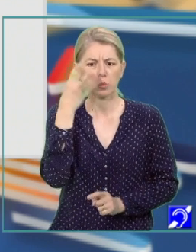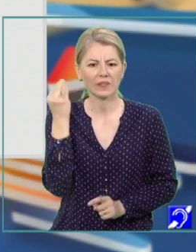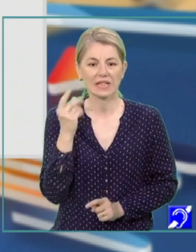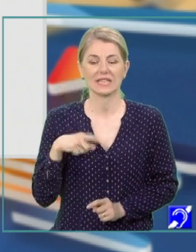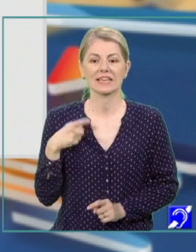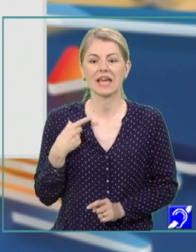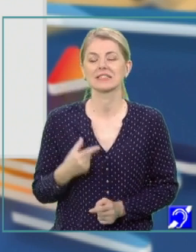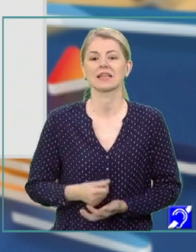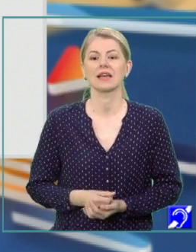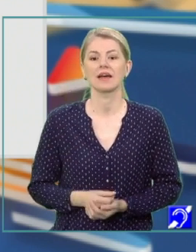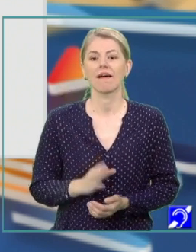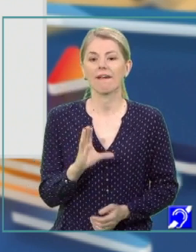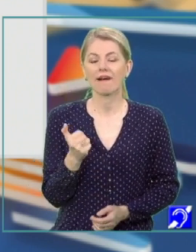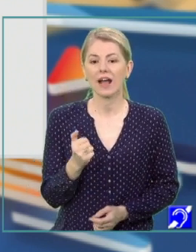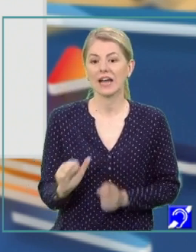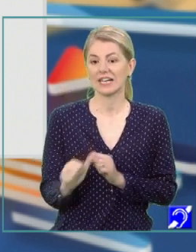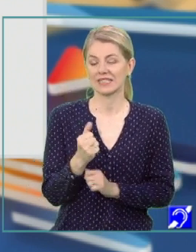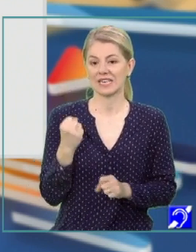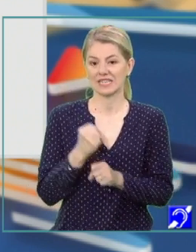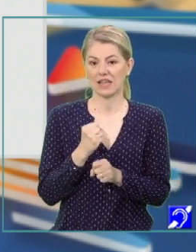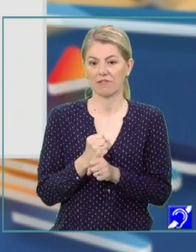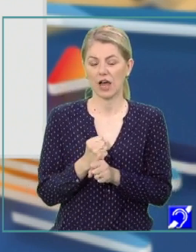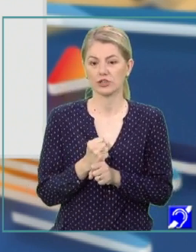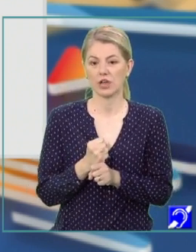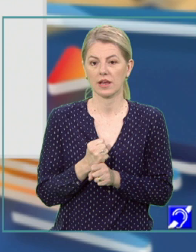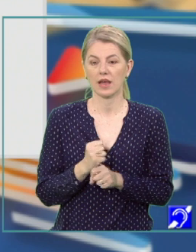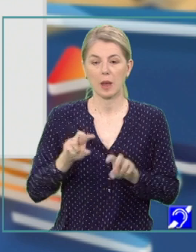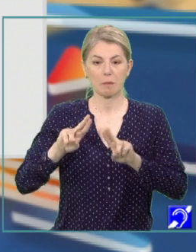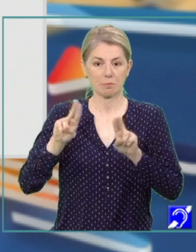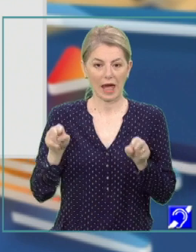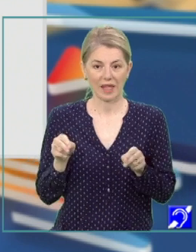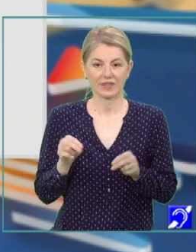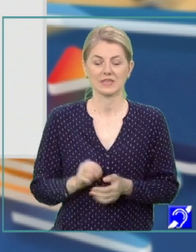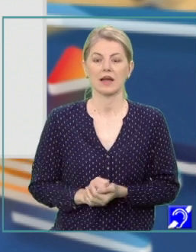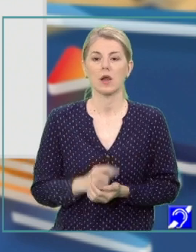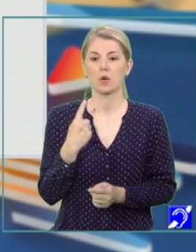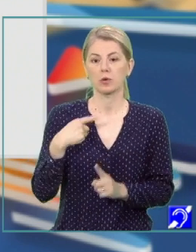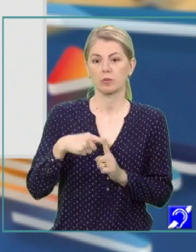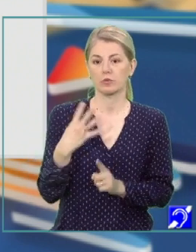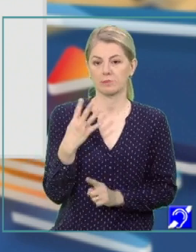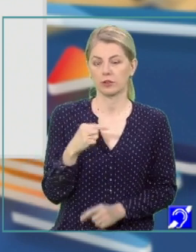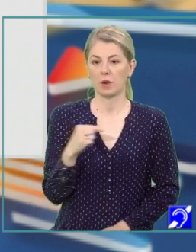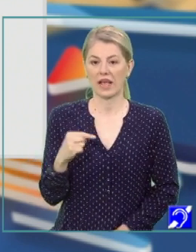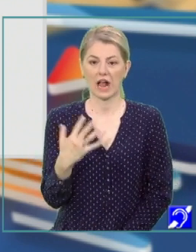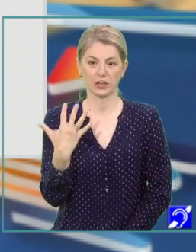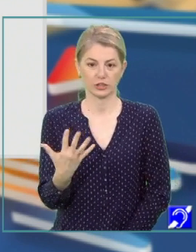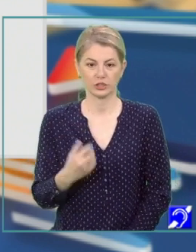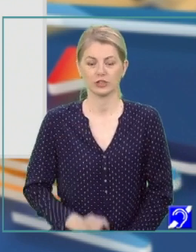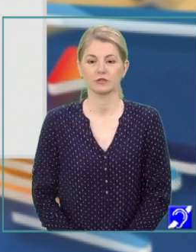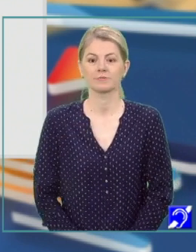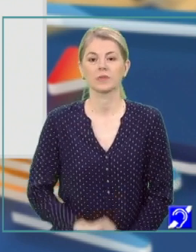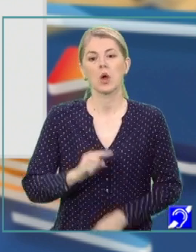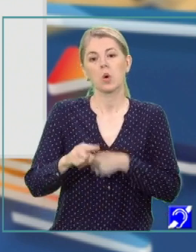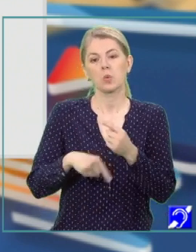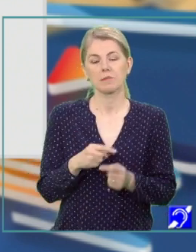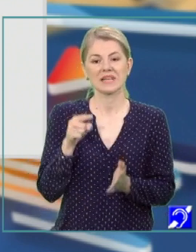este faptul că întâi se efectuează operația din paranteză, 1 plus 4 egal 5,